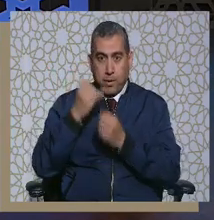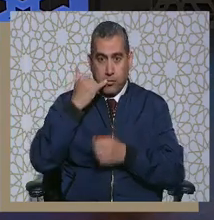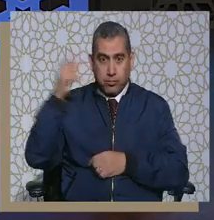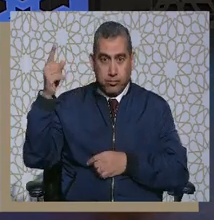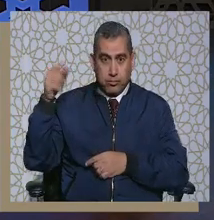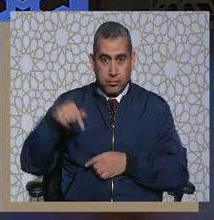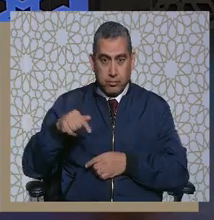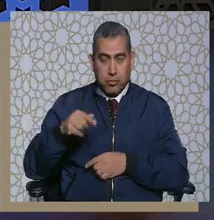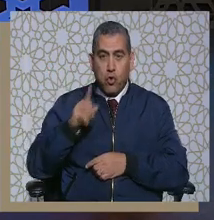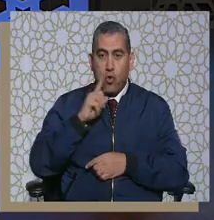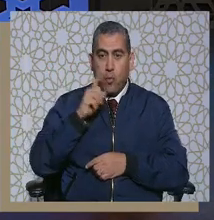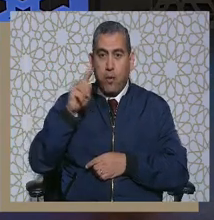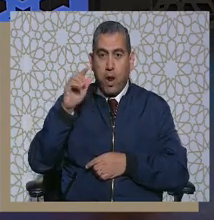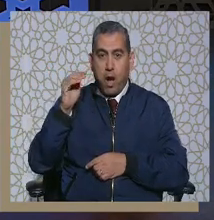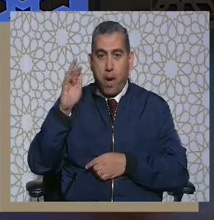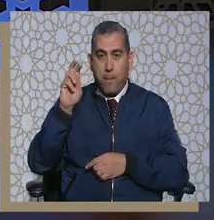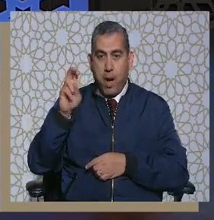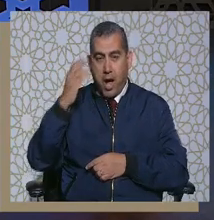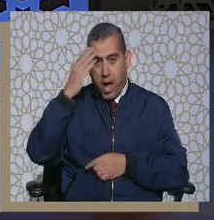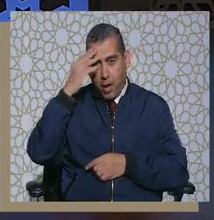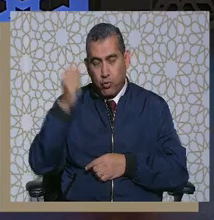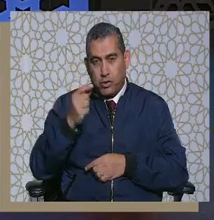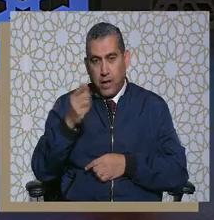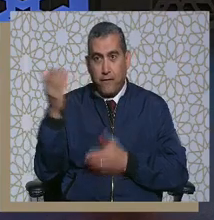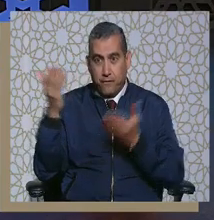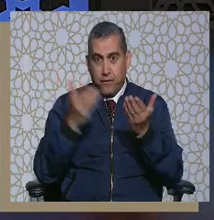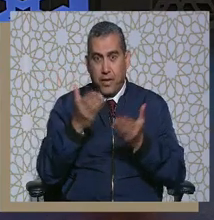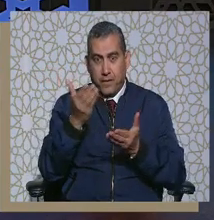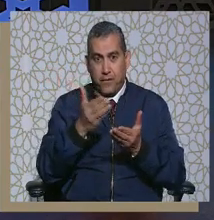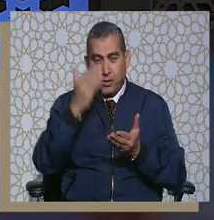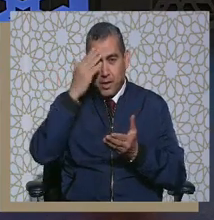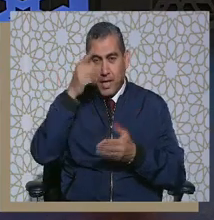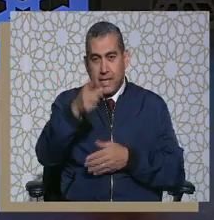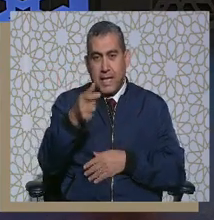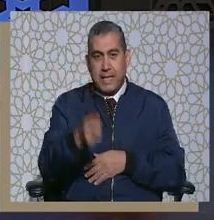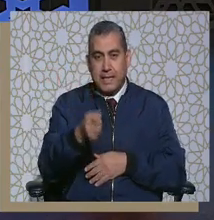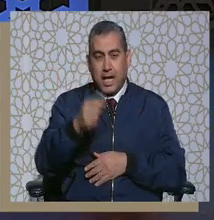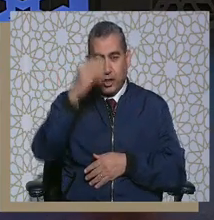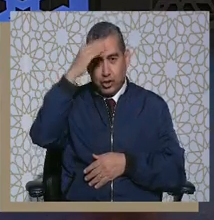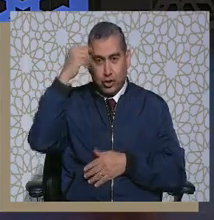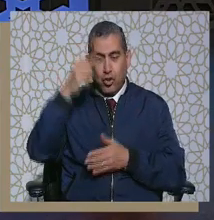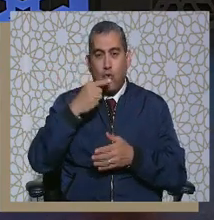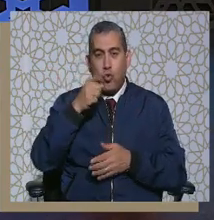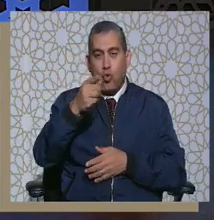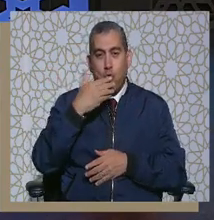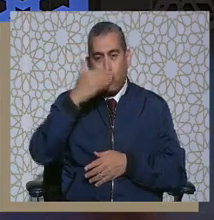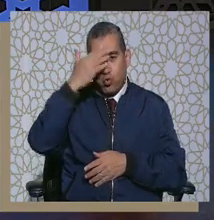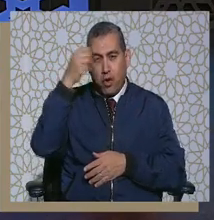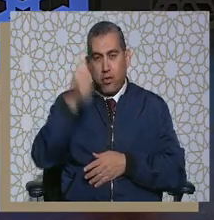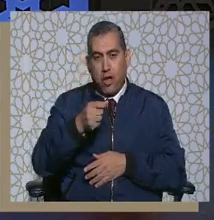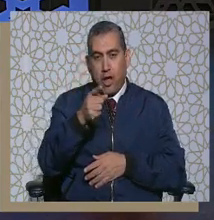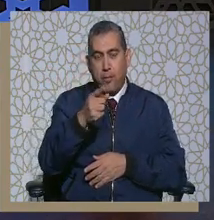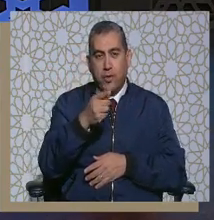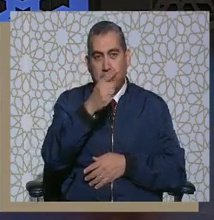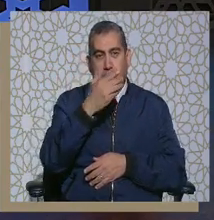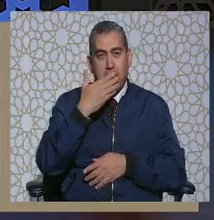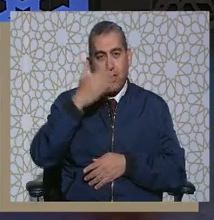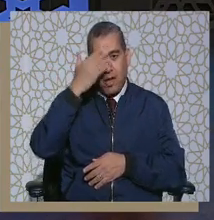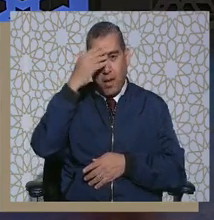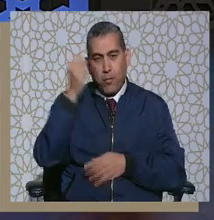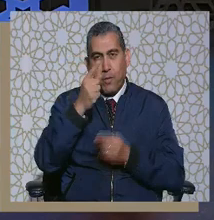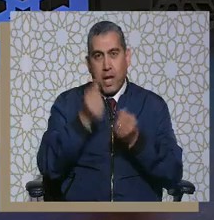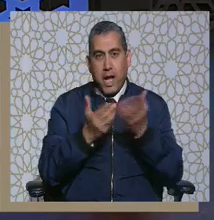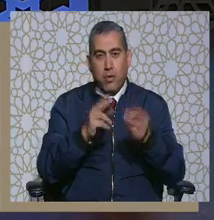رحمه ايوه ايوه يا فندم اتفضلي ازي حضرتك يا شيخ كل سنه وحضرتك طيب وحضرتك طيبه وبخير